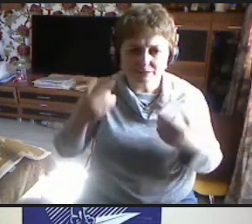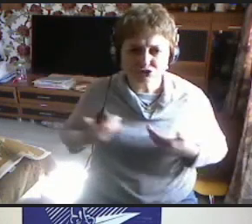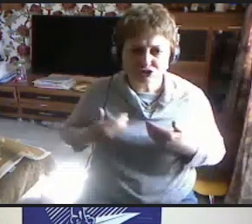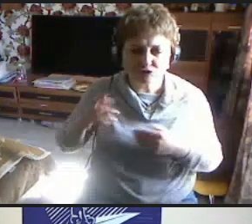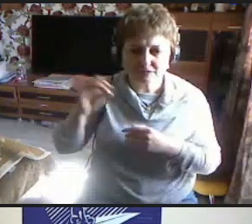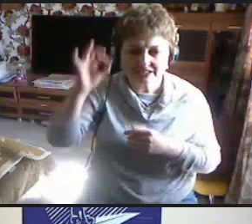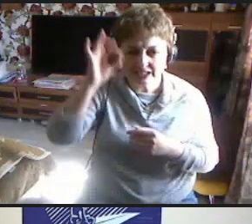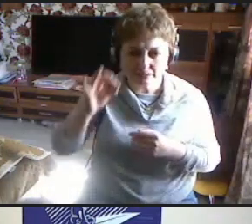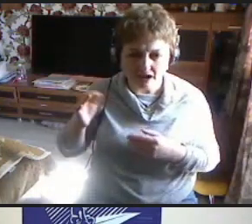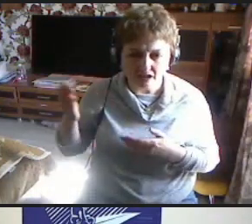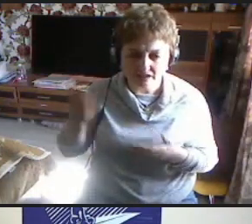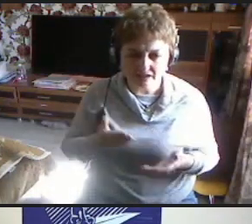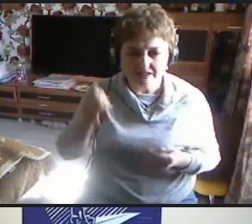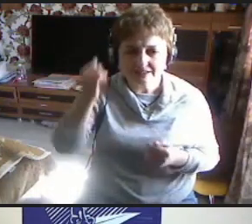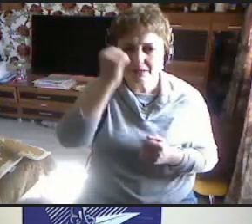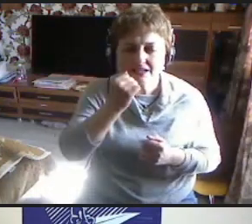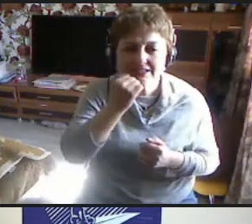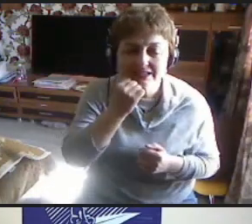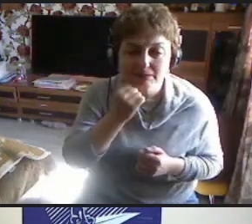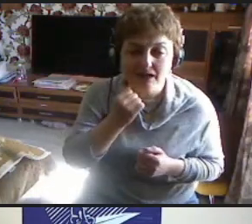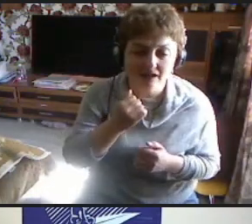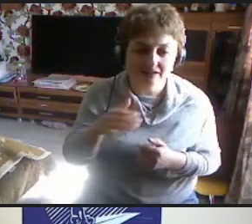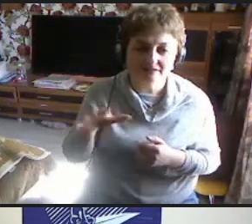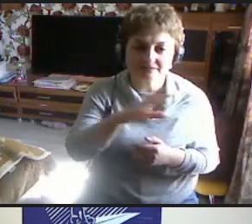опытом. Хорошо, спасибо.